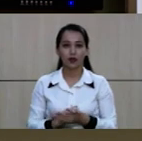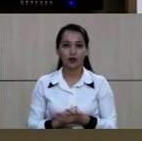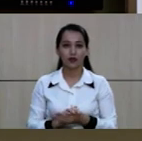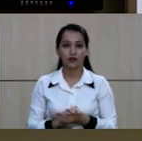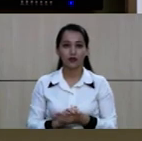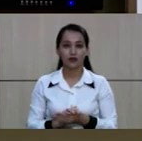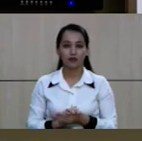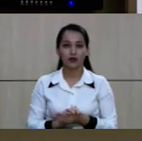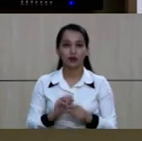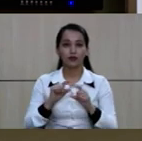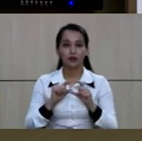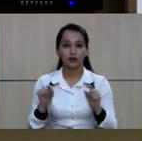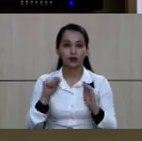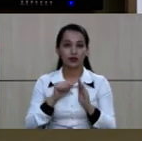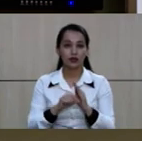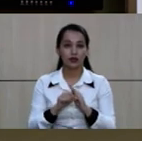xos hissasi bor.